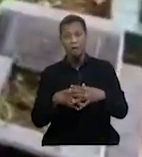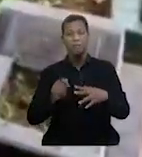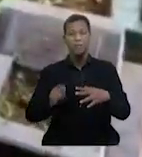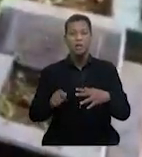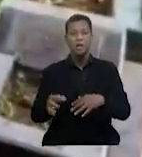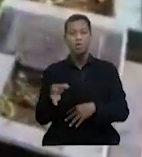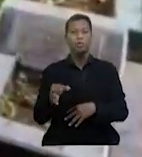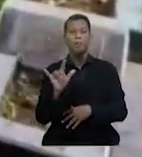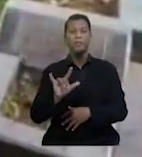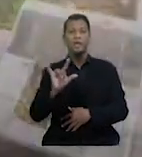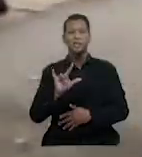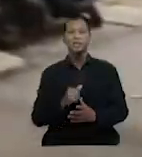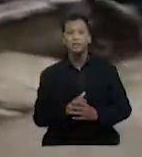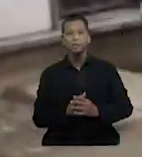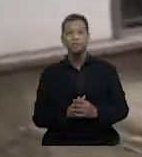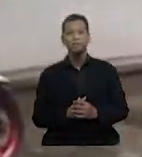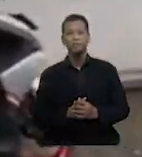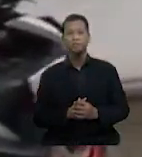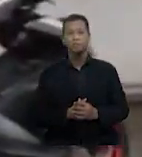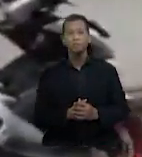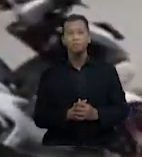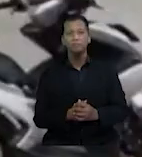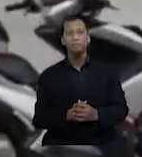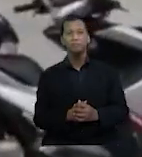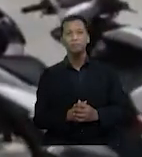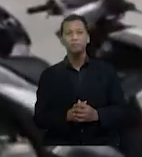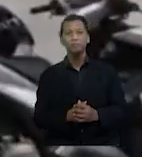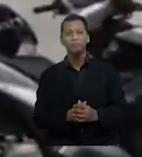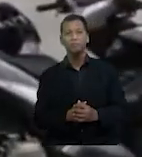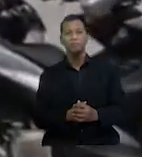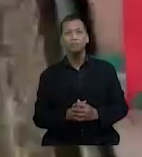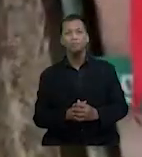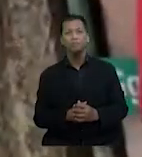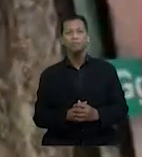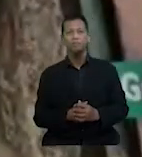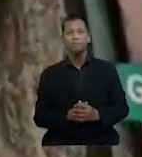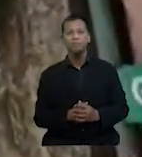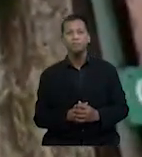Bekasi. Dari Bekasi, Jawa Barat, Rahmat Hidayat, iNews, melaporkan.